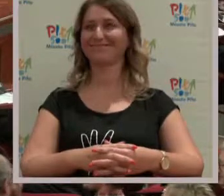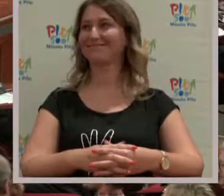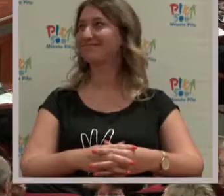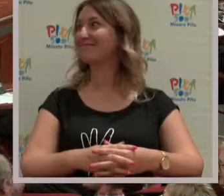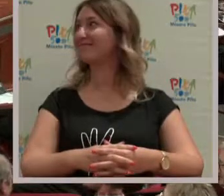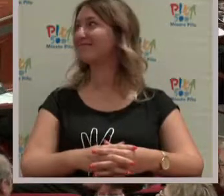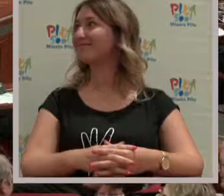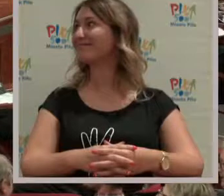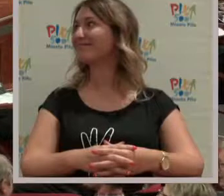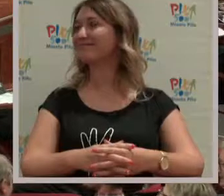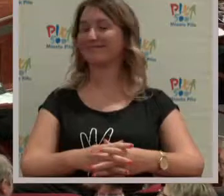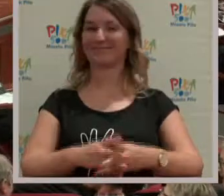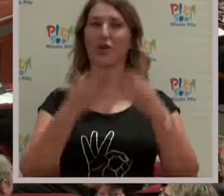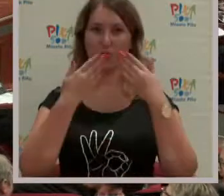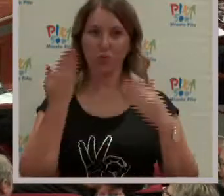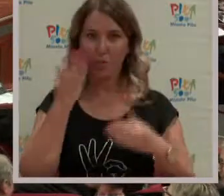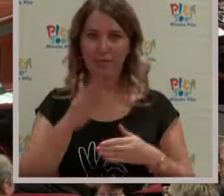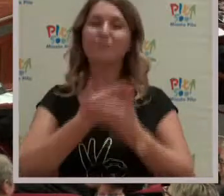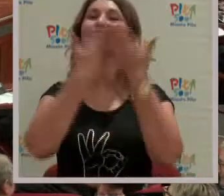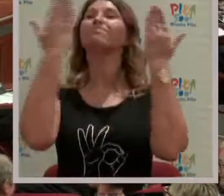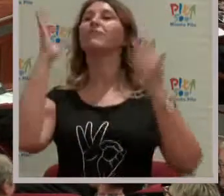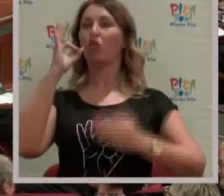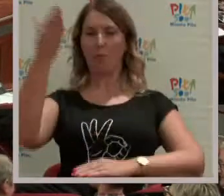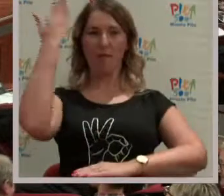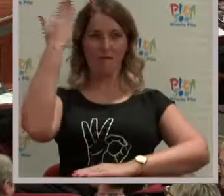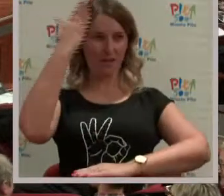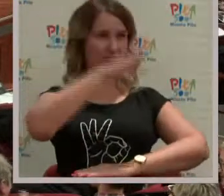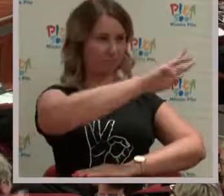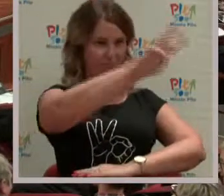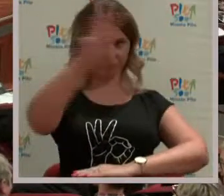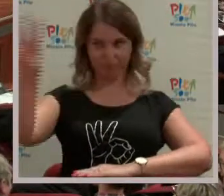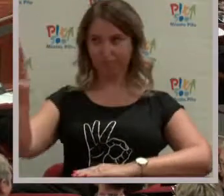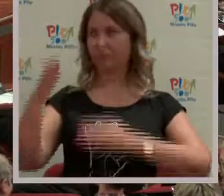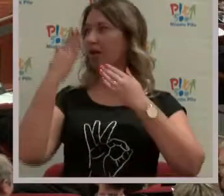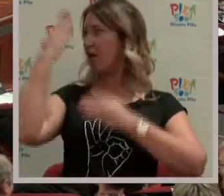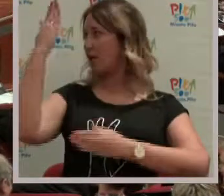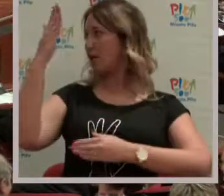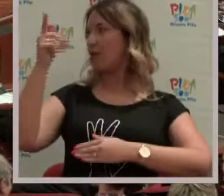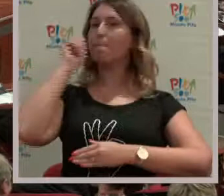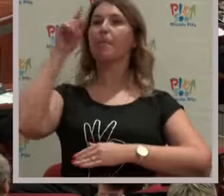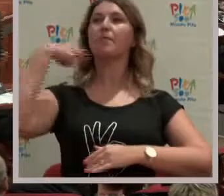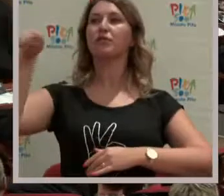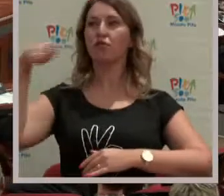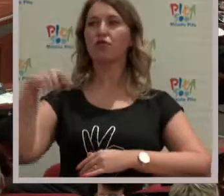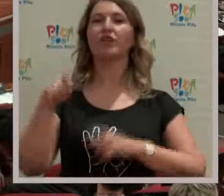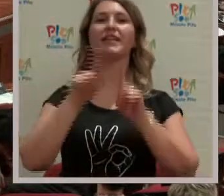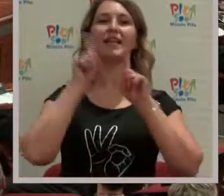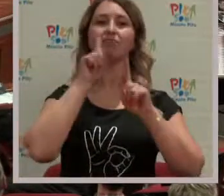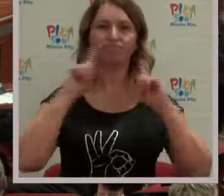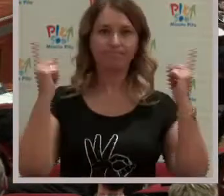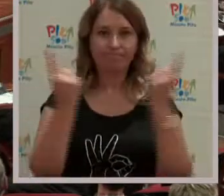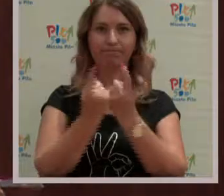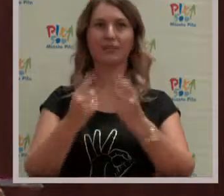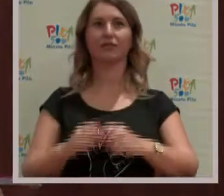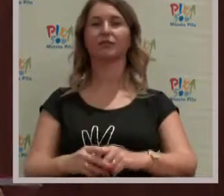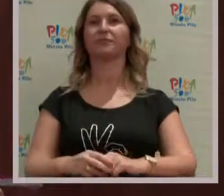Dziękuję bardzo. Dzień dobry, witam państwa. Witam panie przewodniczący, panie prezydencie, panie senatorze, panu